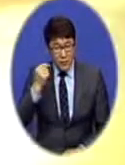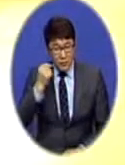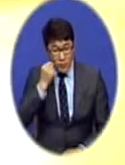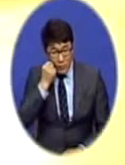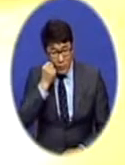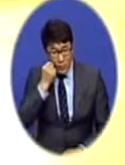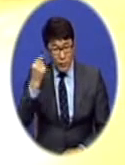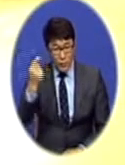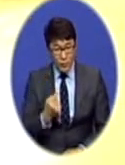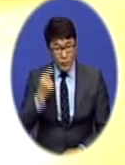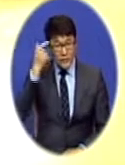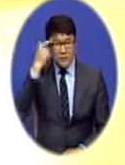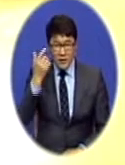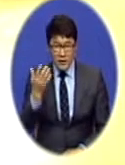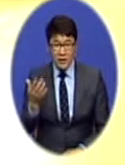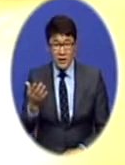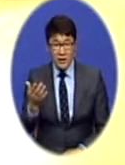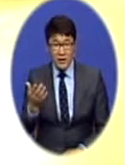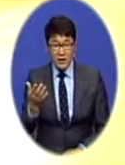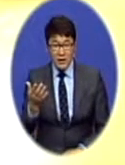못 오는 건지